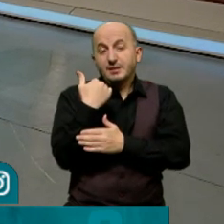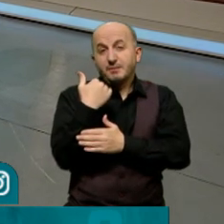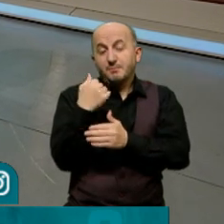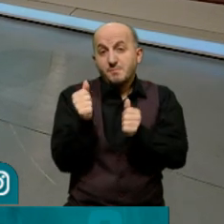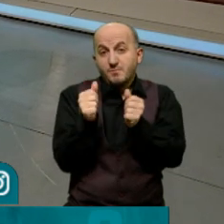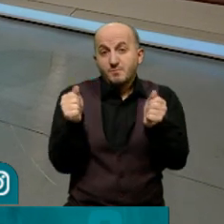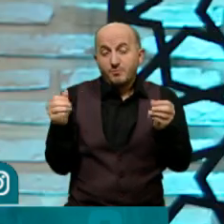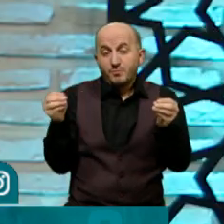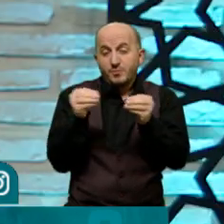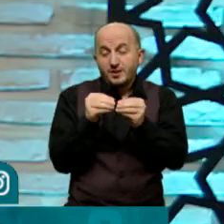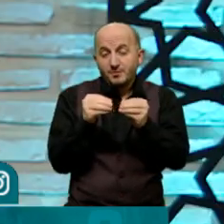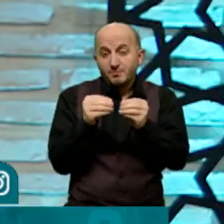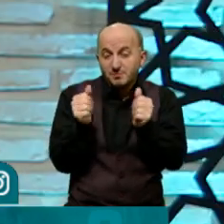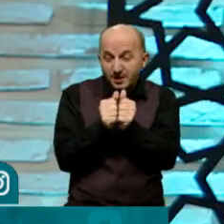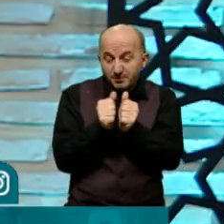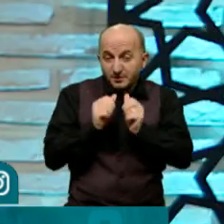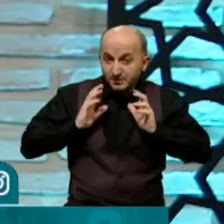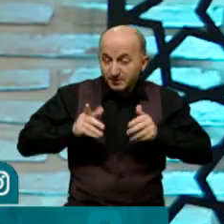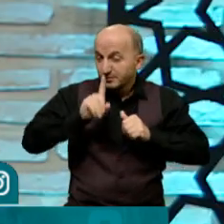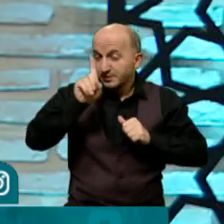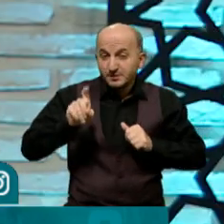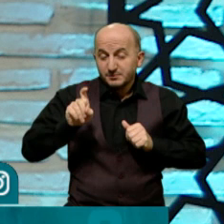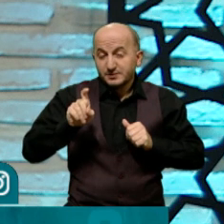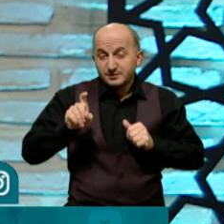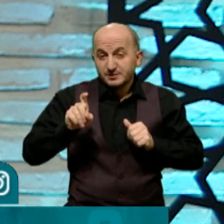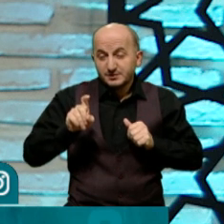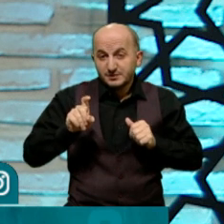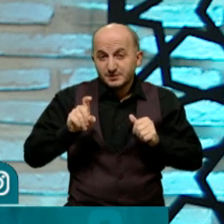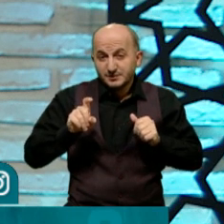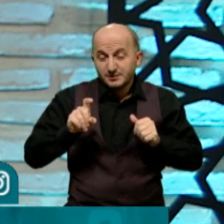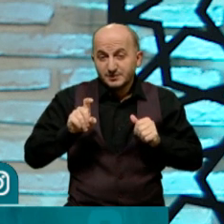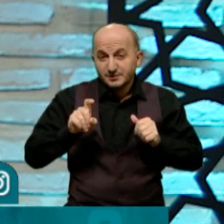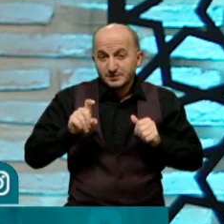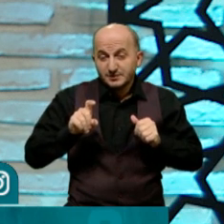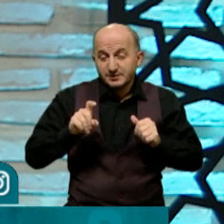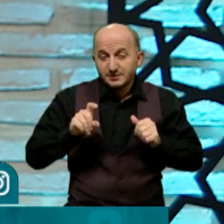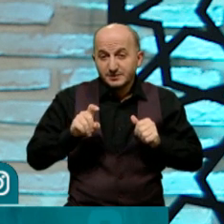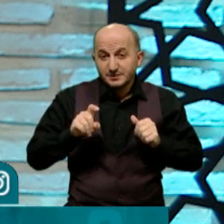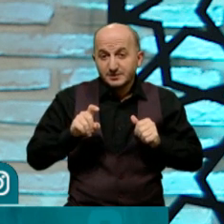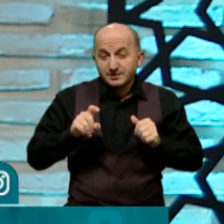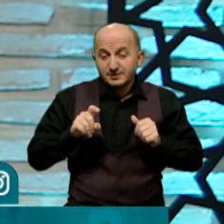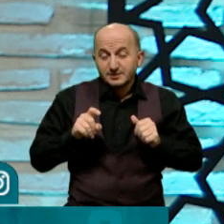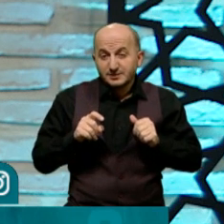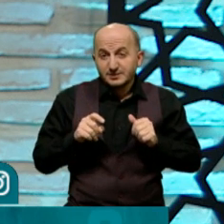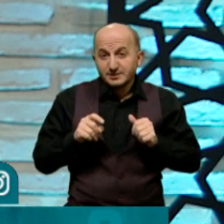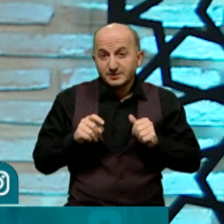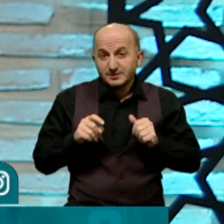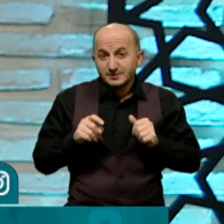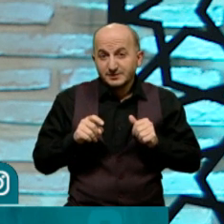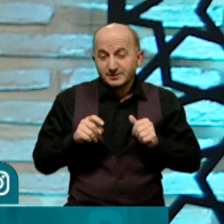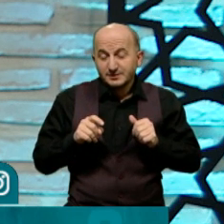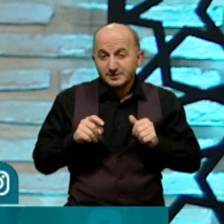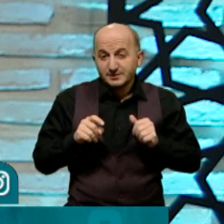Yani sahibi özür olmanızdan dolayı mı bir abdest probleminiz var yoksa? Evet. Anladım. Evet. Anladım.